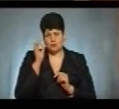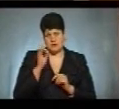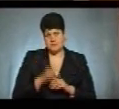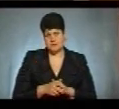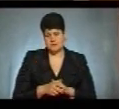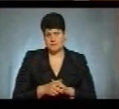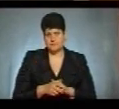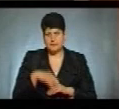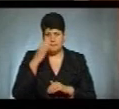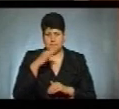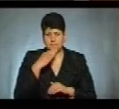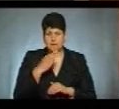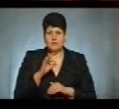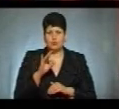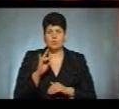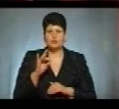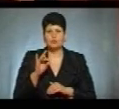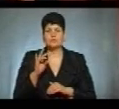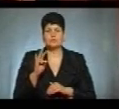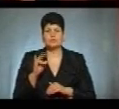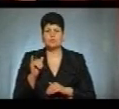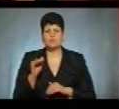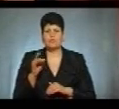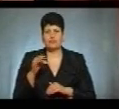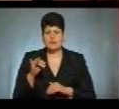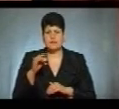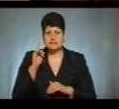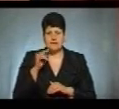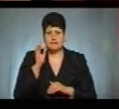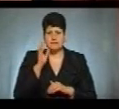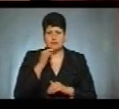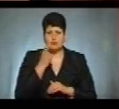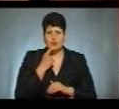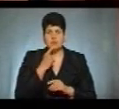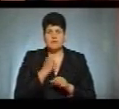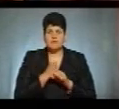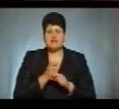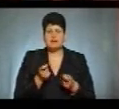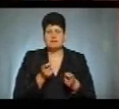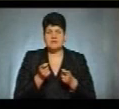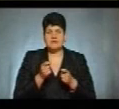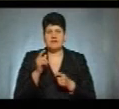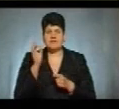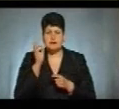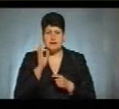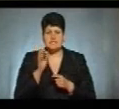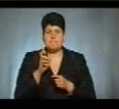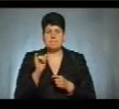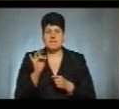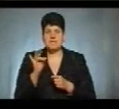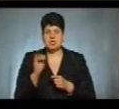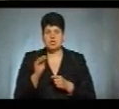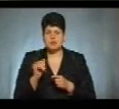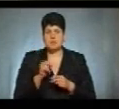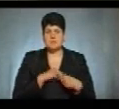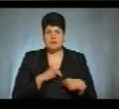Батько Ірини Максимової Онуфрій Саїк, який знав німецьку мову, працював адміністратором в німецькій біржі праці, яка знаходилася на